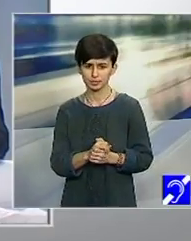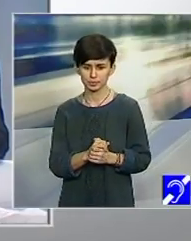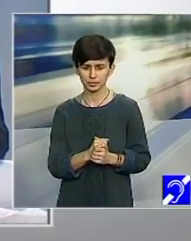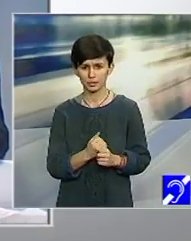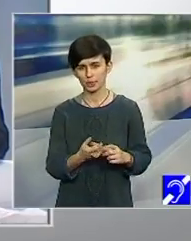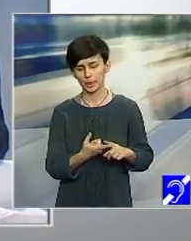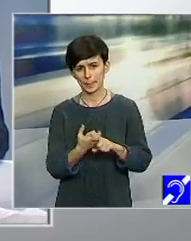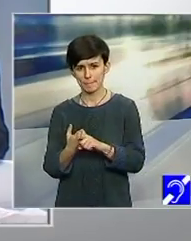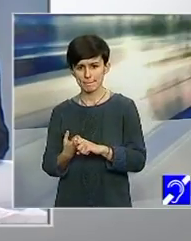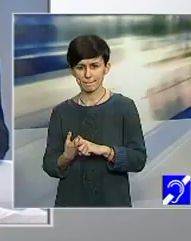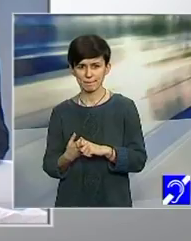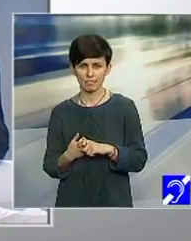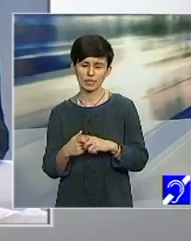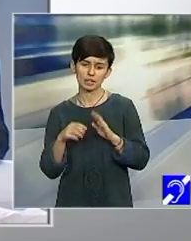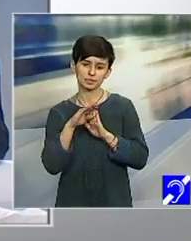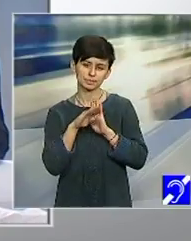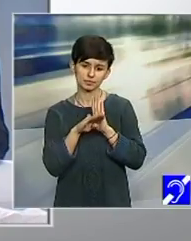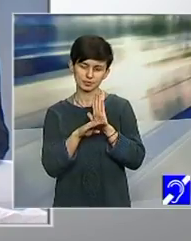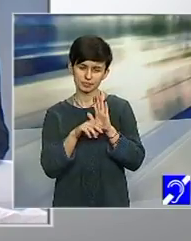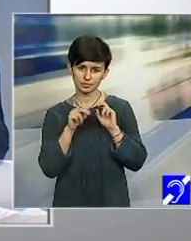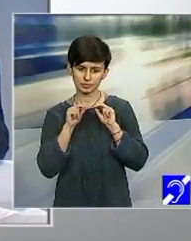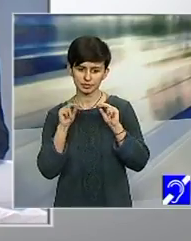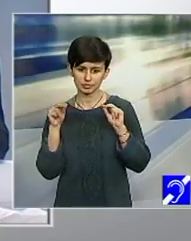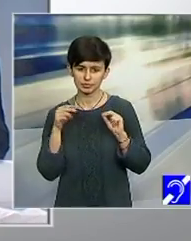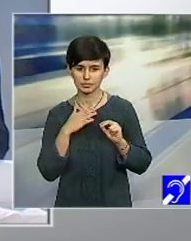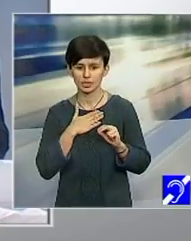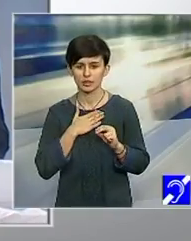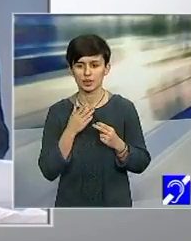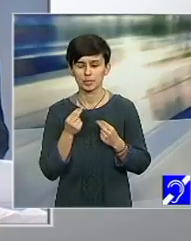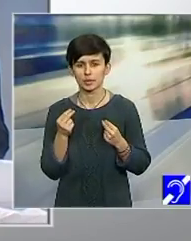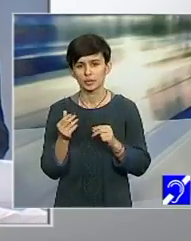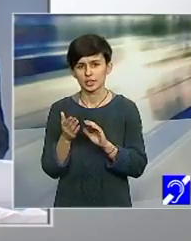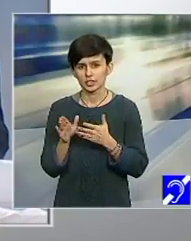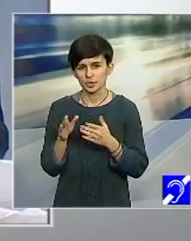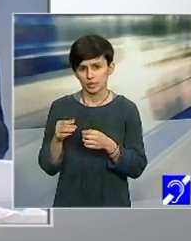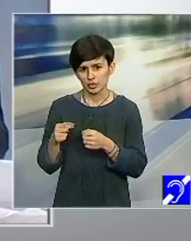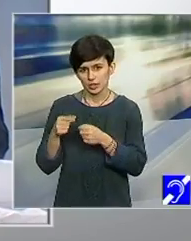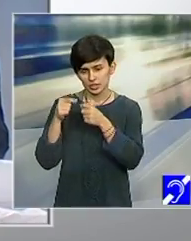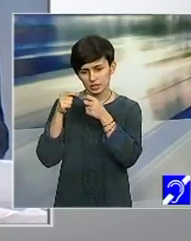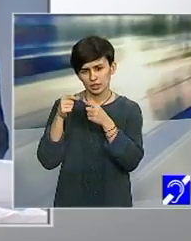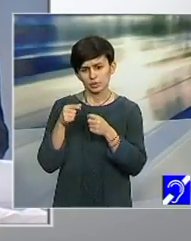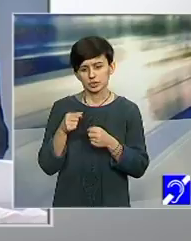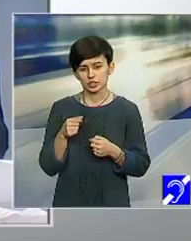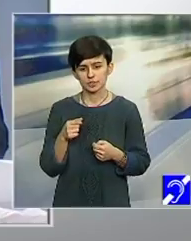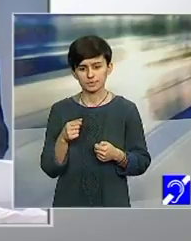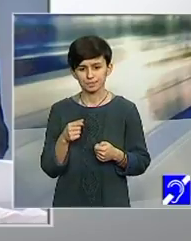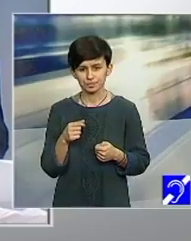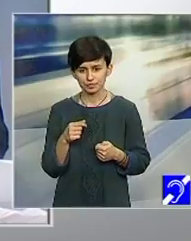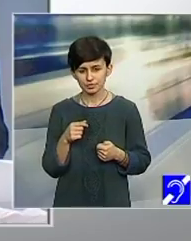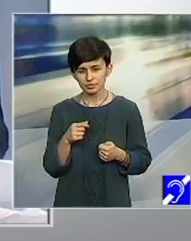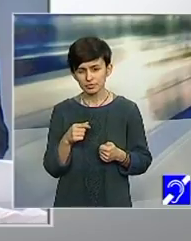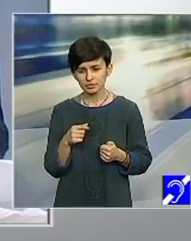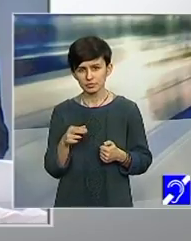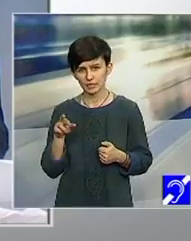programele noastre educative, ele sunt multiple, începând cu instituții federale, surori, ca să